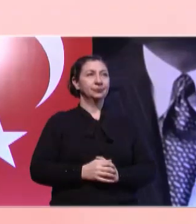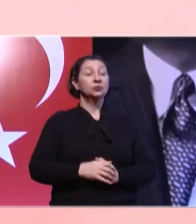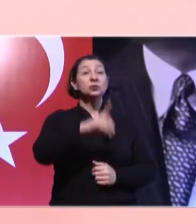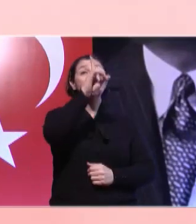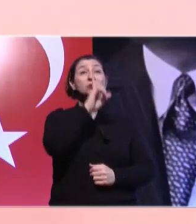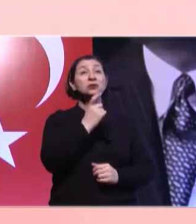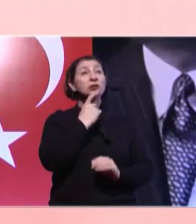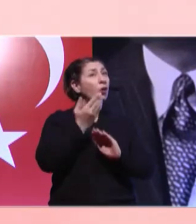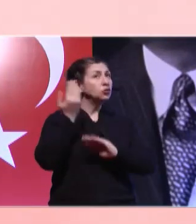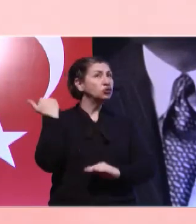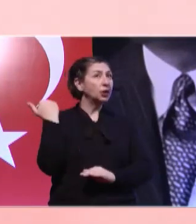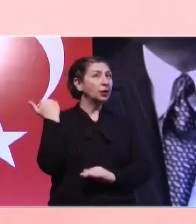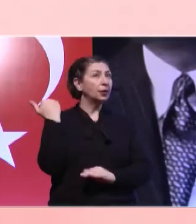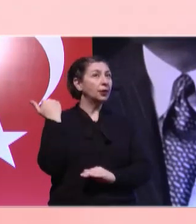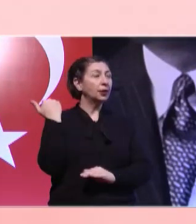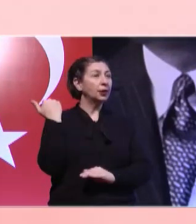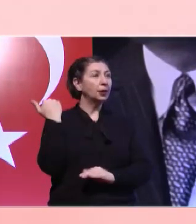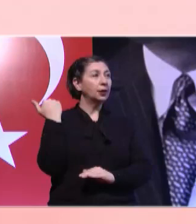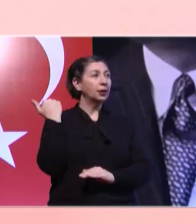100 yıl önce